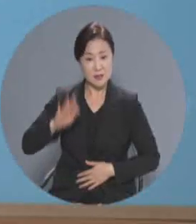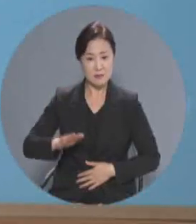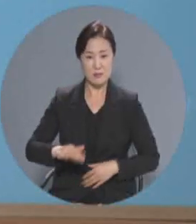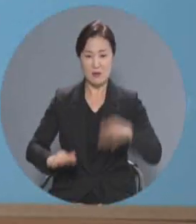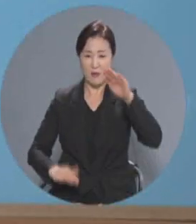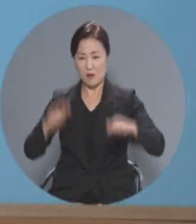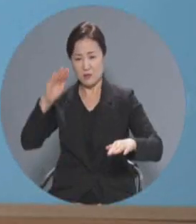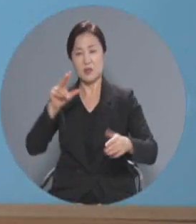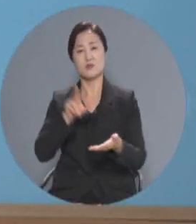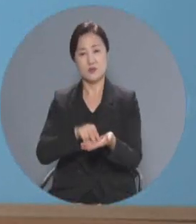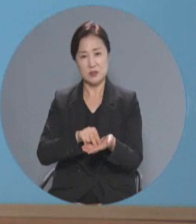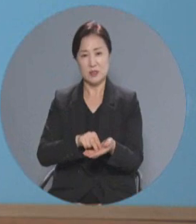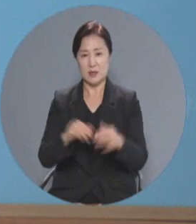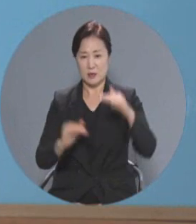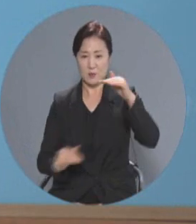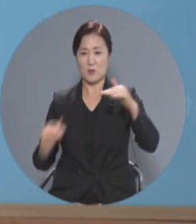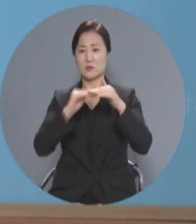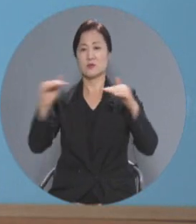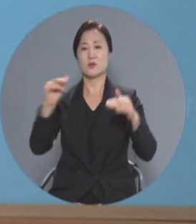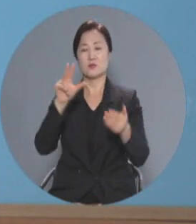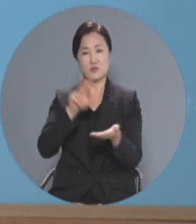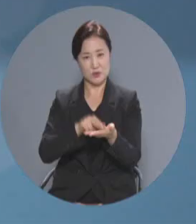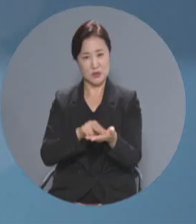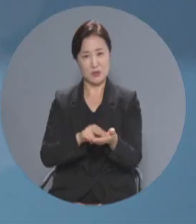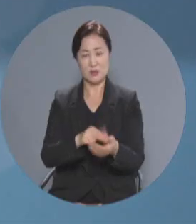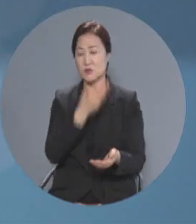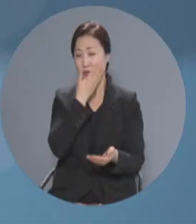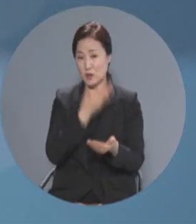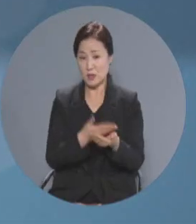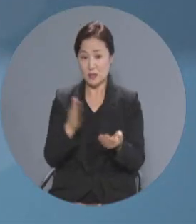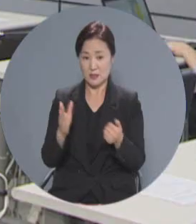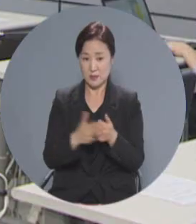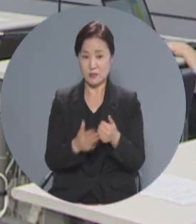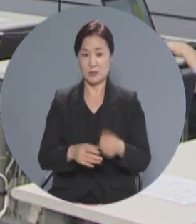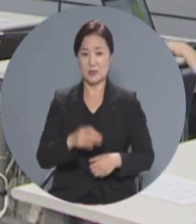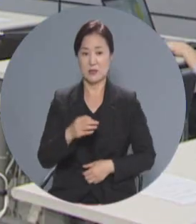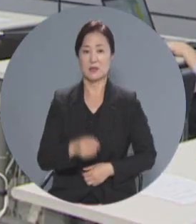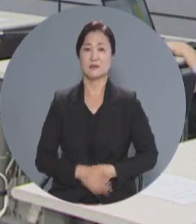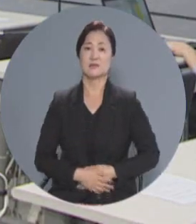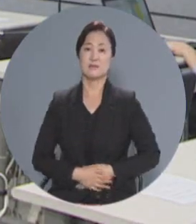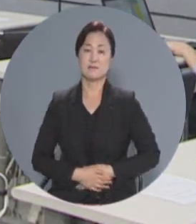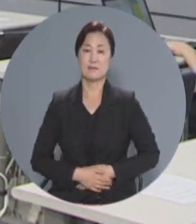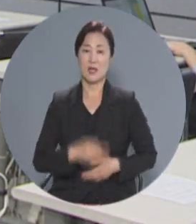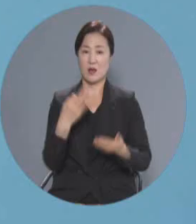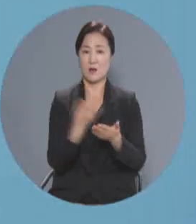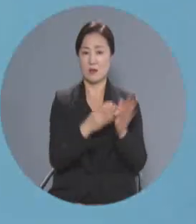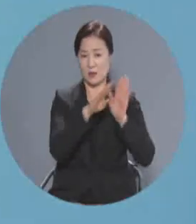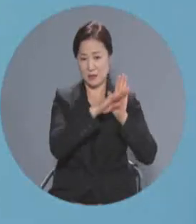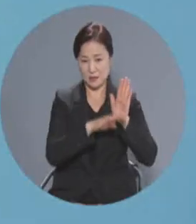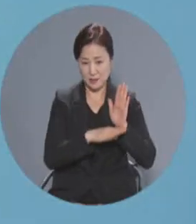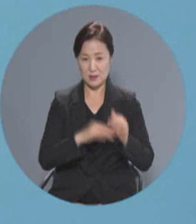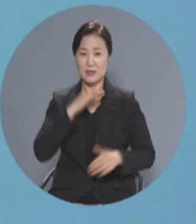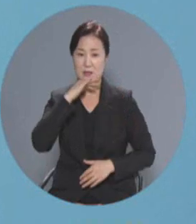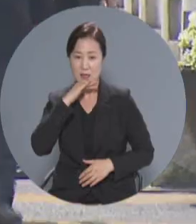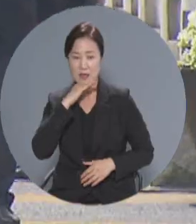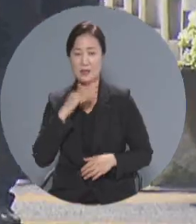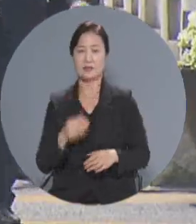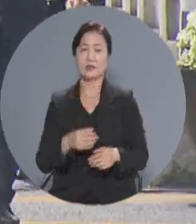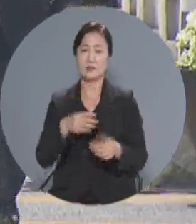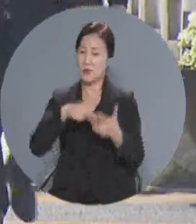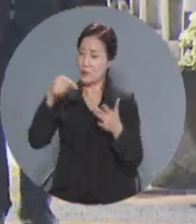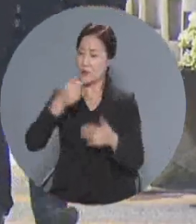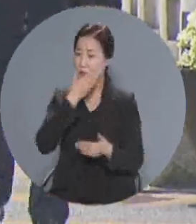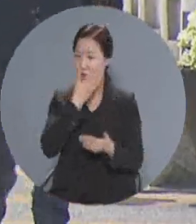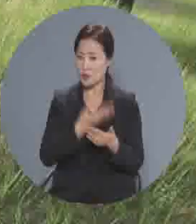양극화와 공정 문제가 대선의 화두로 떠오르면서 계층과 세대 등 선거 변수가 다양해진 마당에 지역주의 공방은